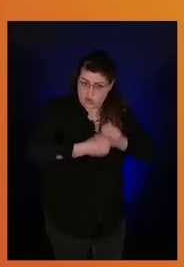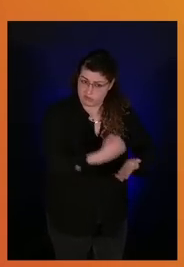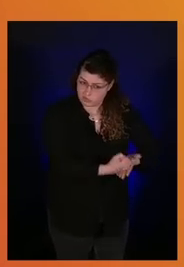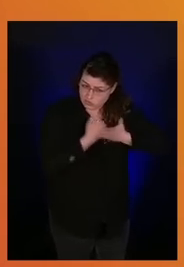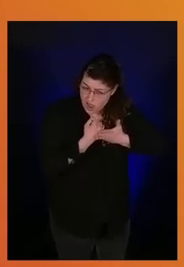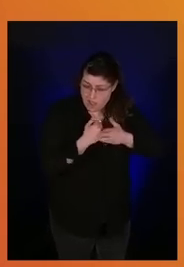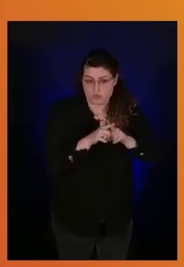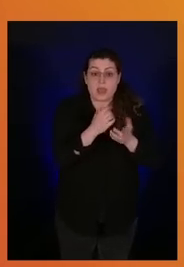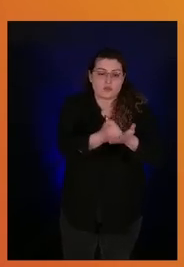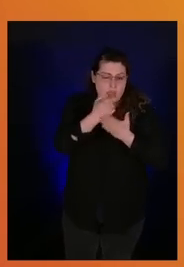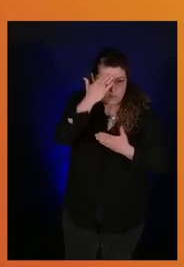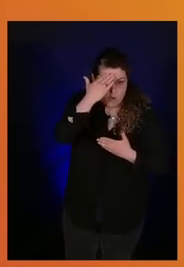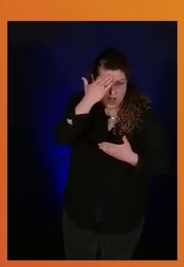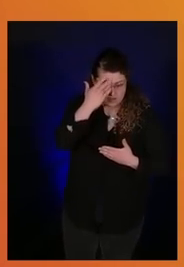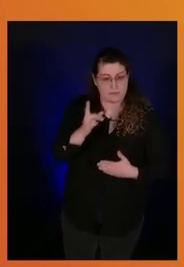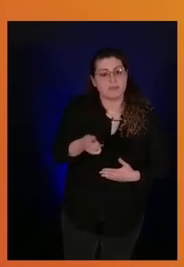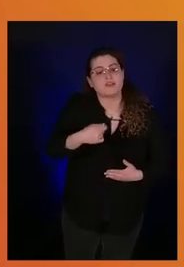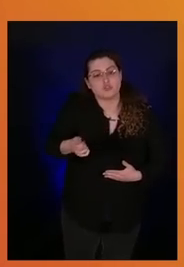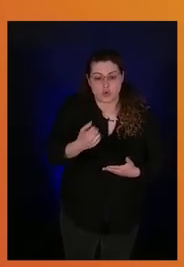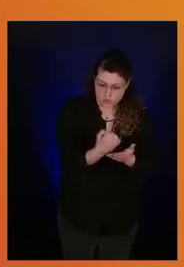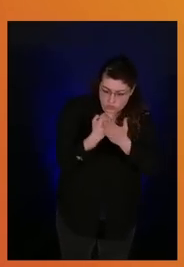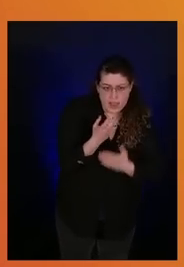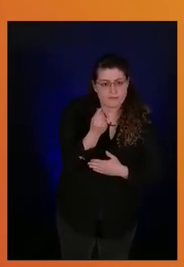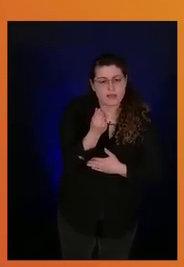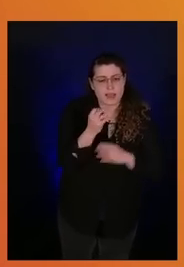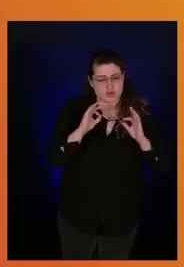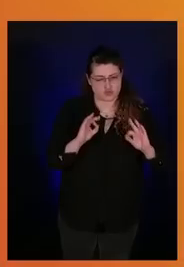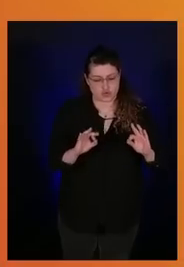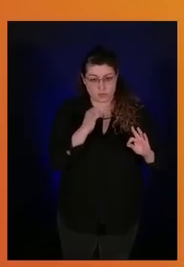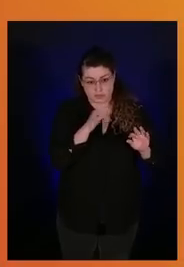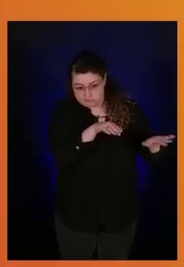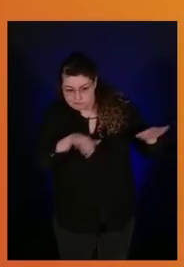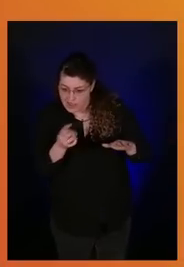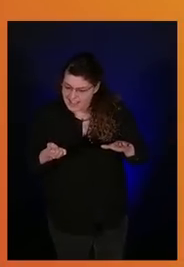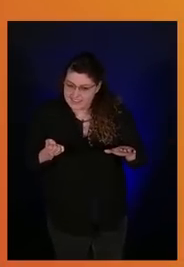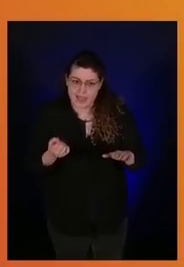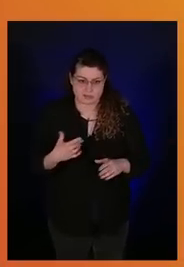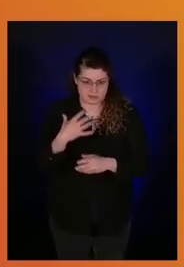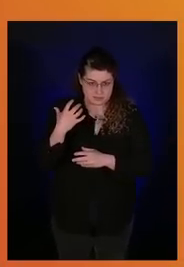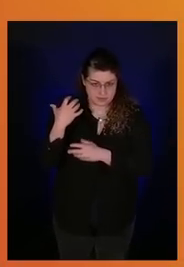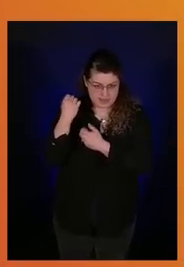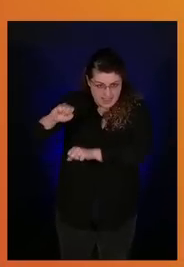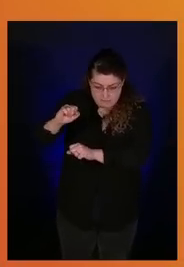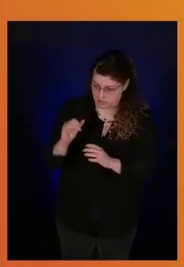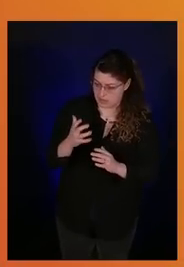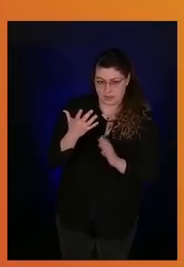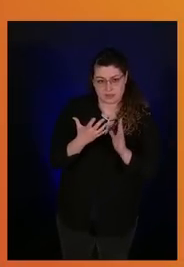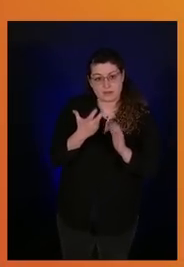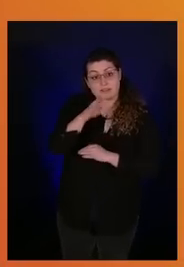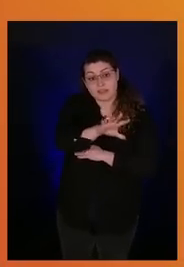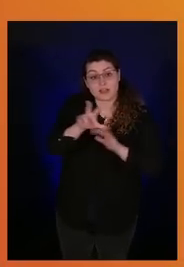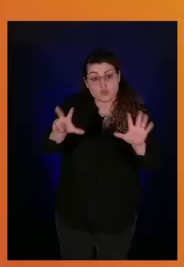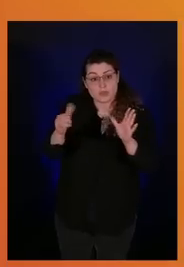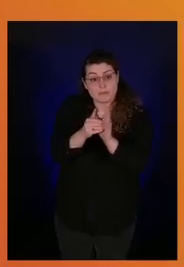gros soutien moral, un soutien financier, parce qu'on a ouvert une caisse de grève, on a collecté 58 000 euros, et on est encore en